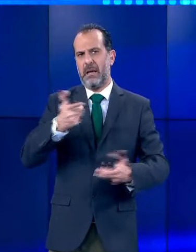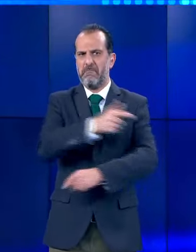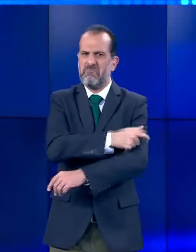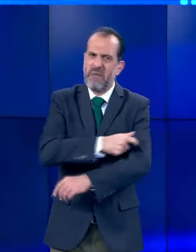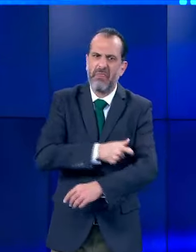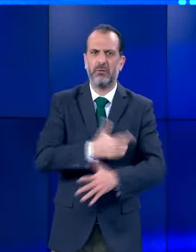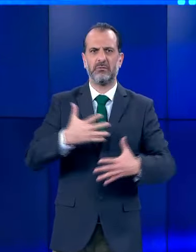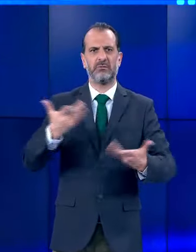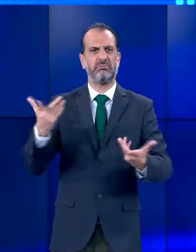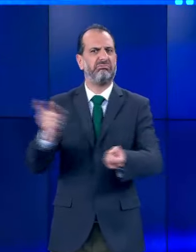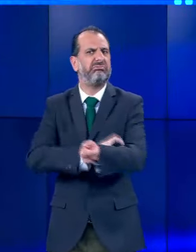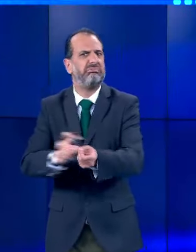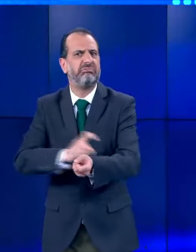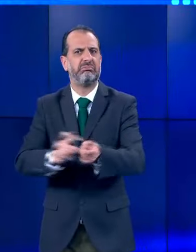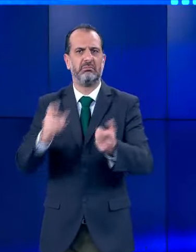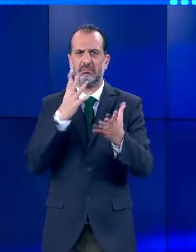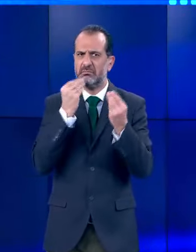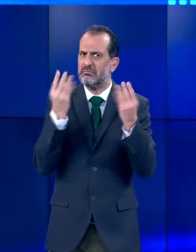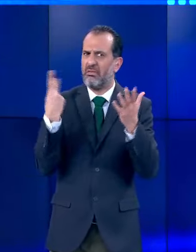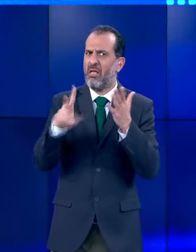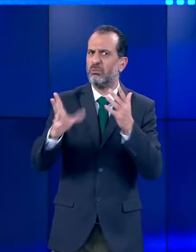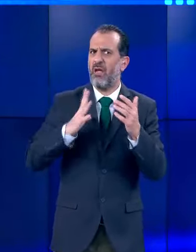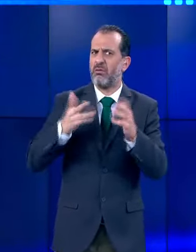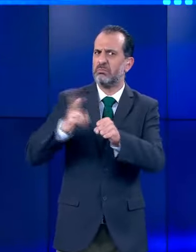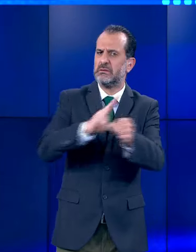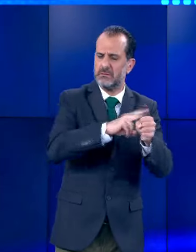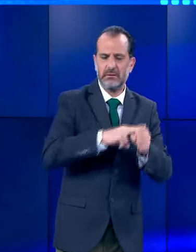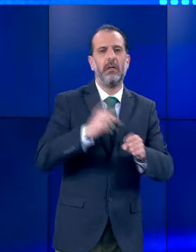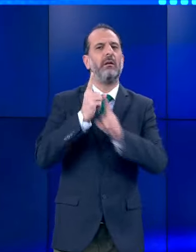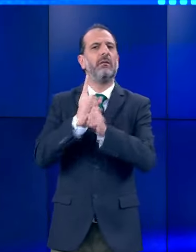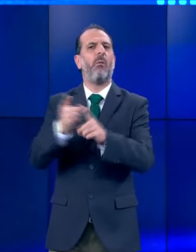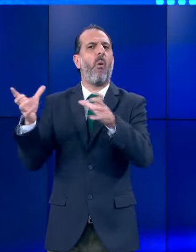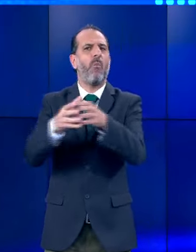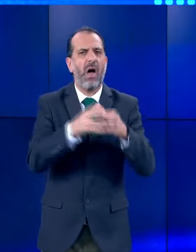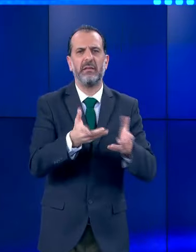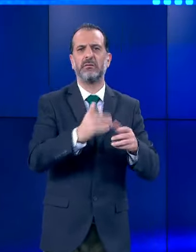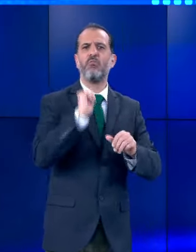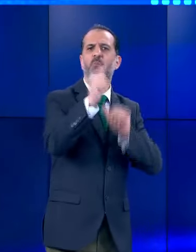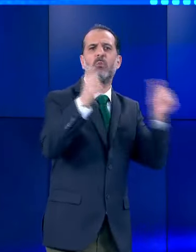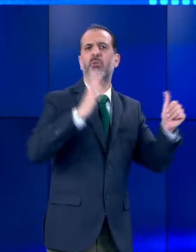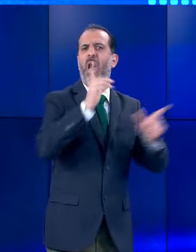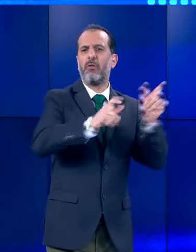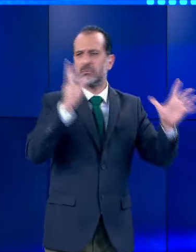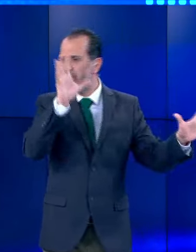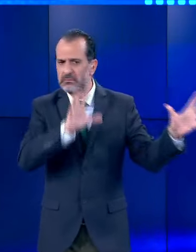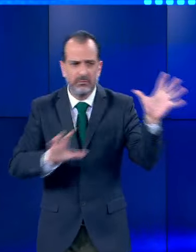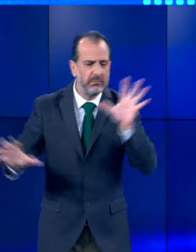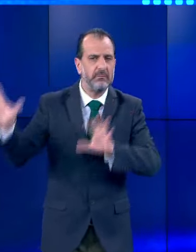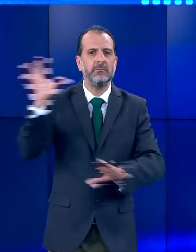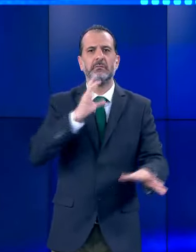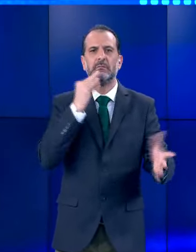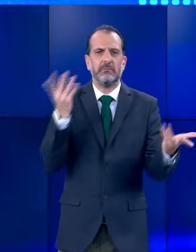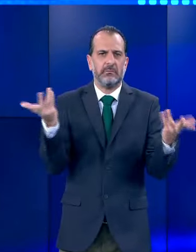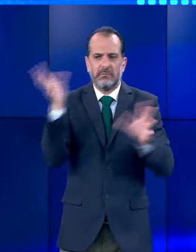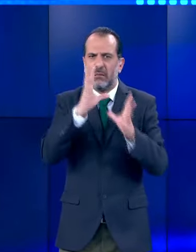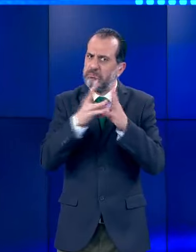200 είναι οι νεκροί. Πολίτες, σωστικά συνεργεία και δεκάδες εθελοντές δίνουν μάχη για να βρουν τους αγνοούμενους. Εκατοντάδες χιλιάδες άνθρωποι παλεύουν